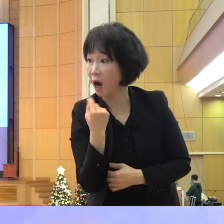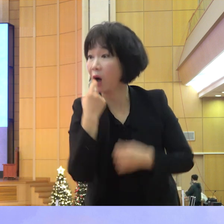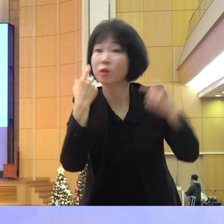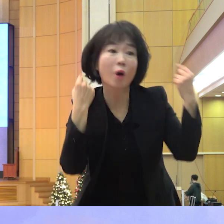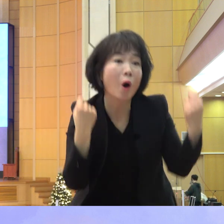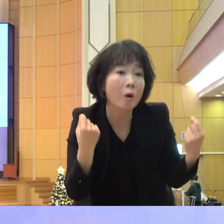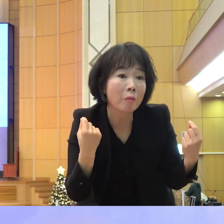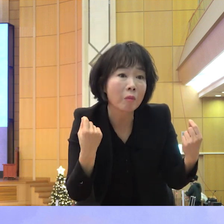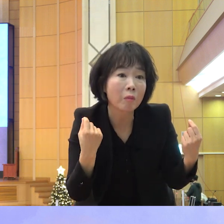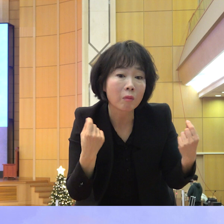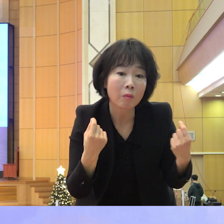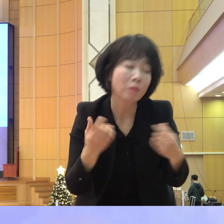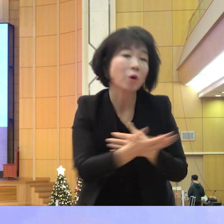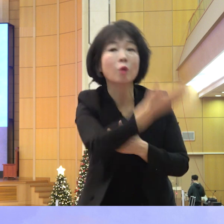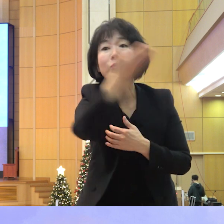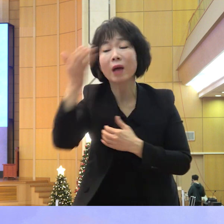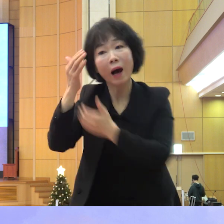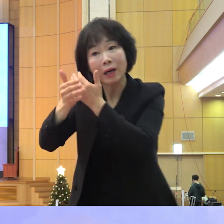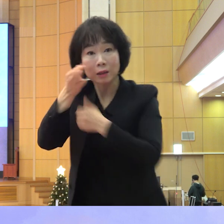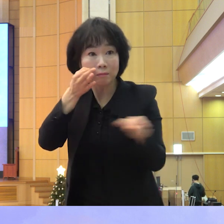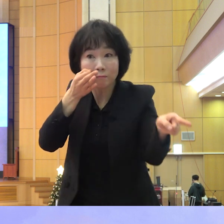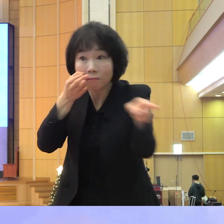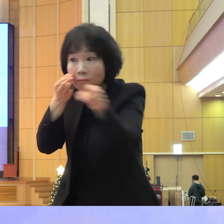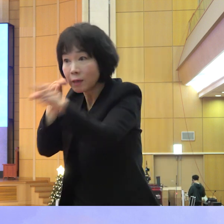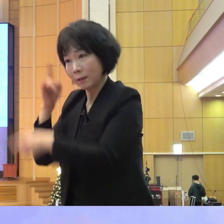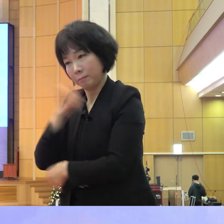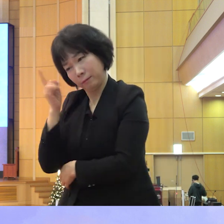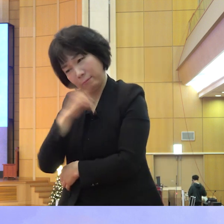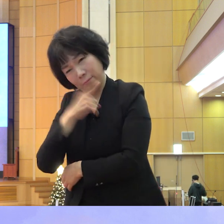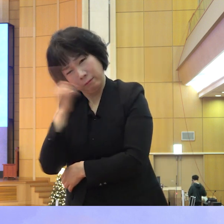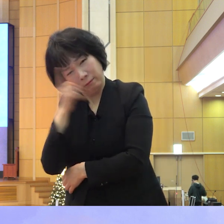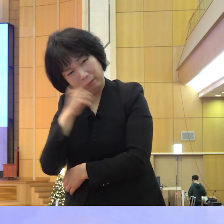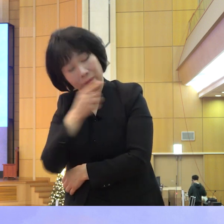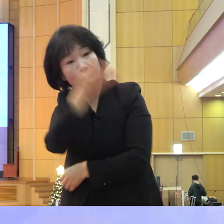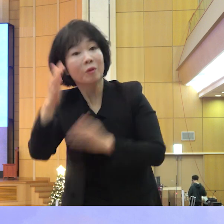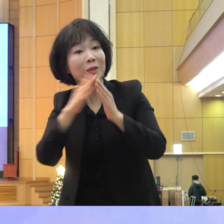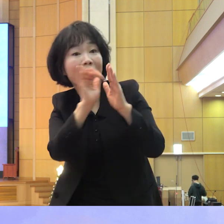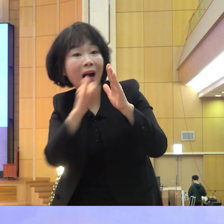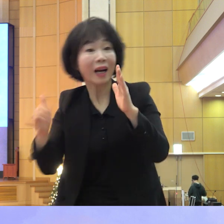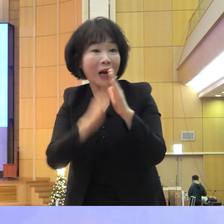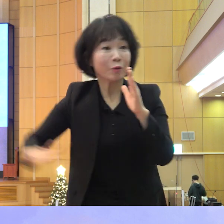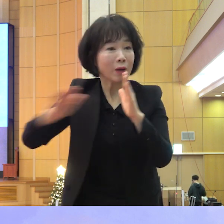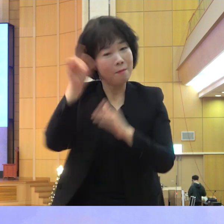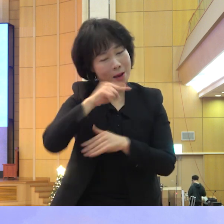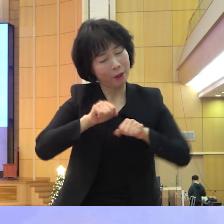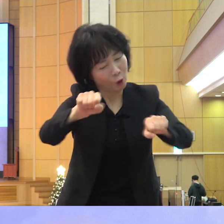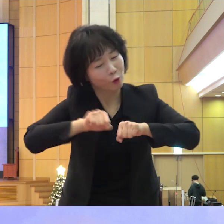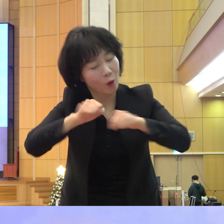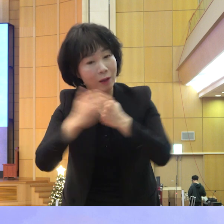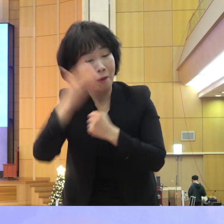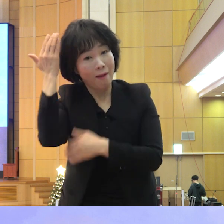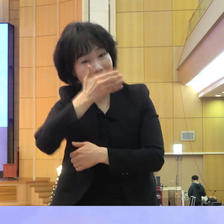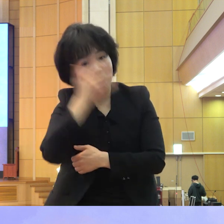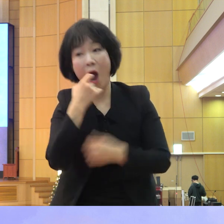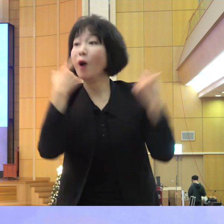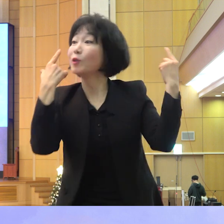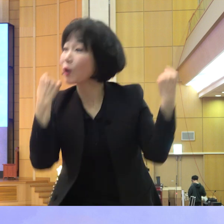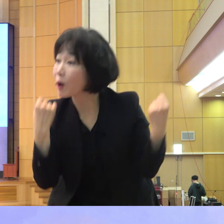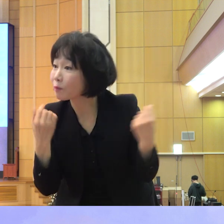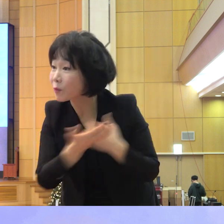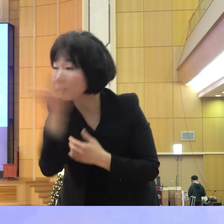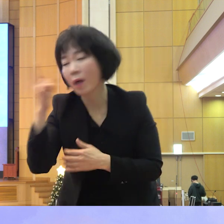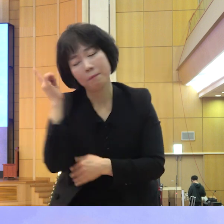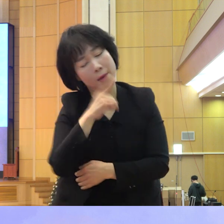있다니까. 그런데 매일매일 청소하기 때문에 깨끗한 것처럼 우리는